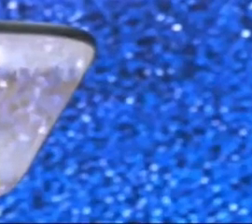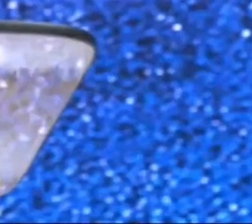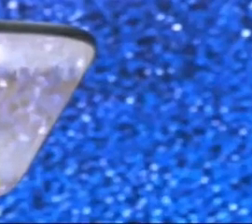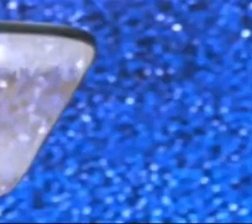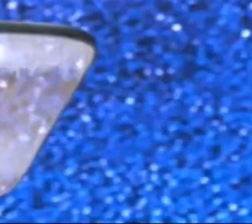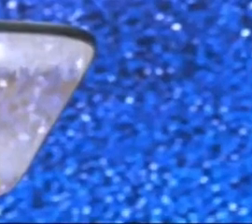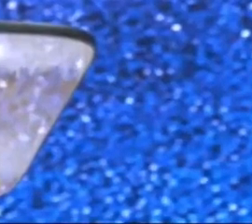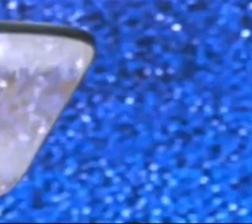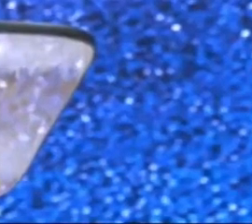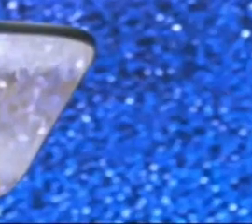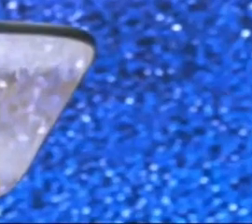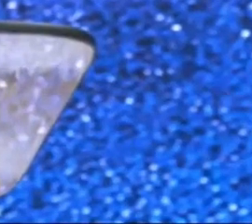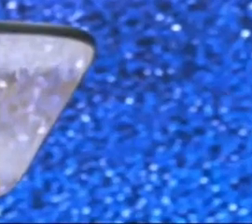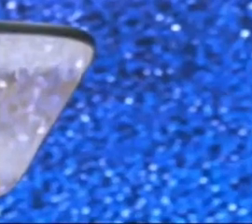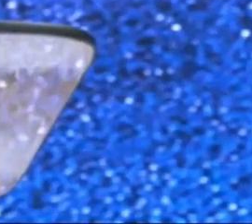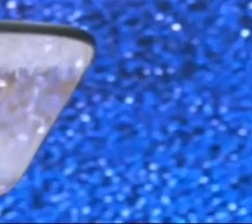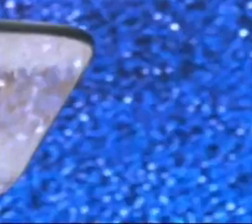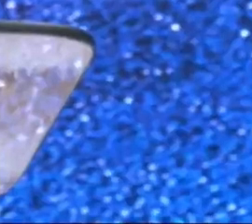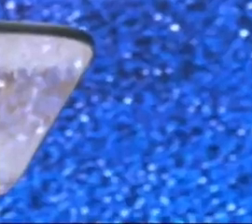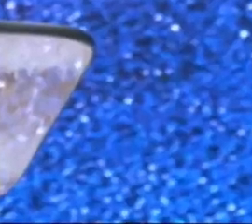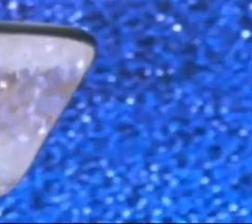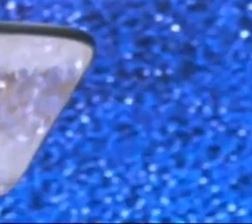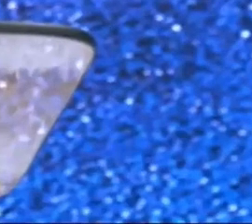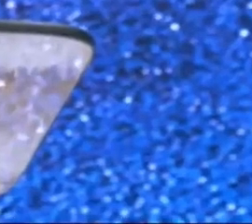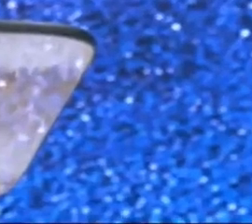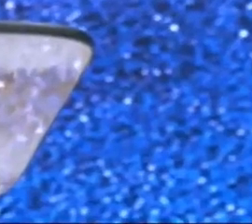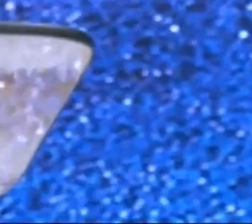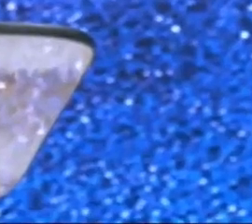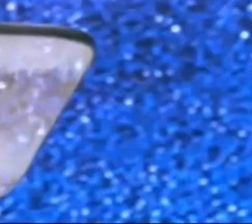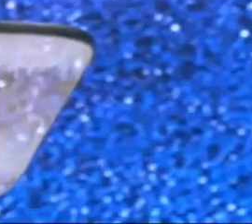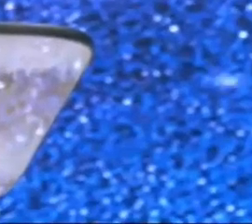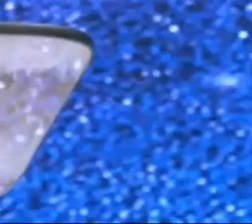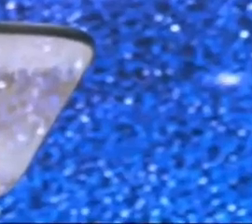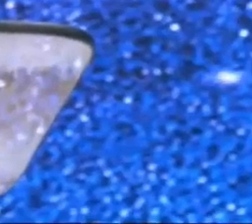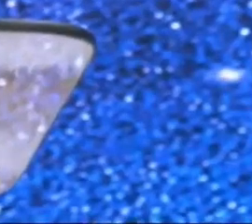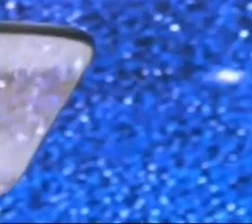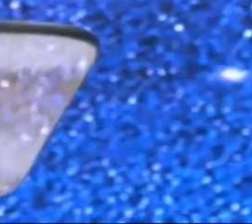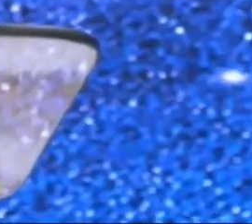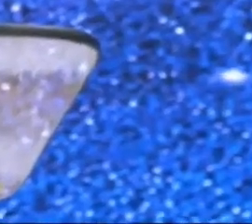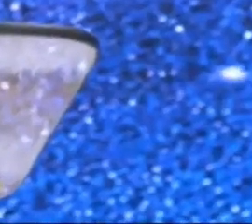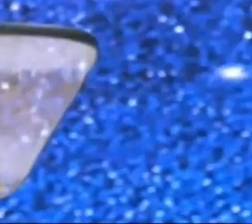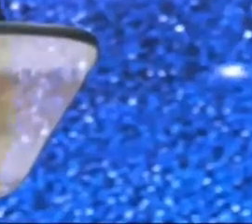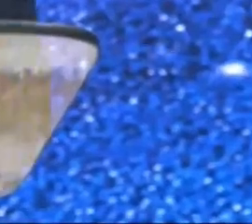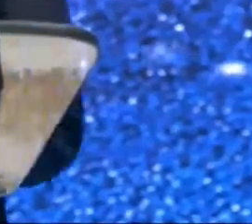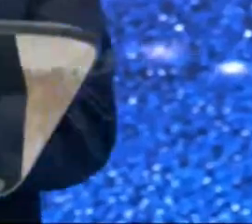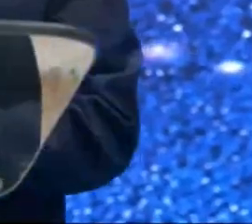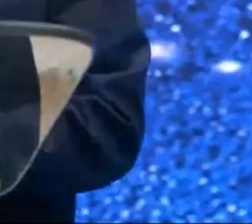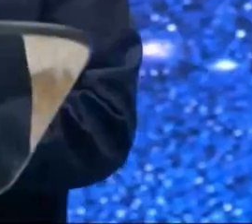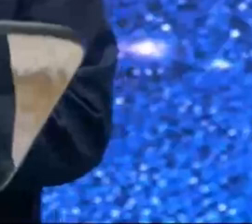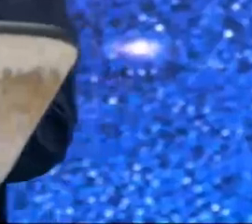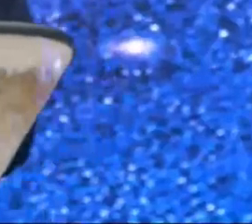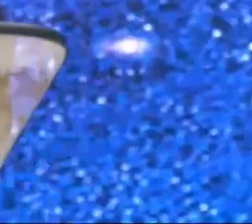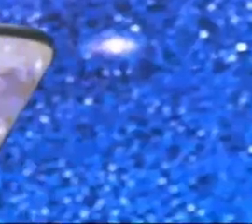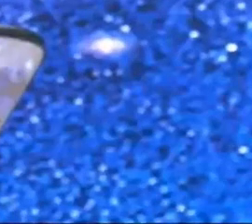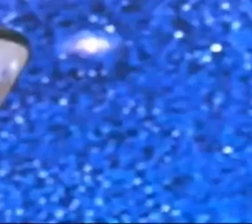au siège et nous allons atteindre les autres partout. Aujourd'hui,